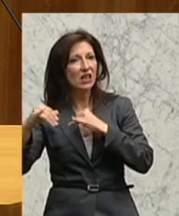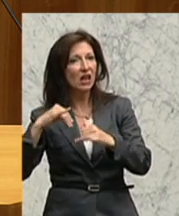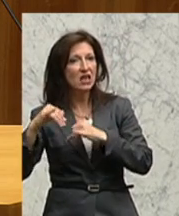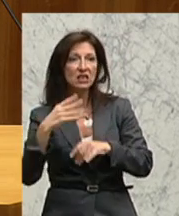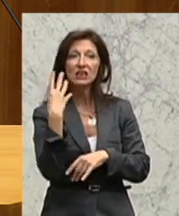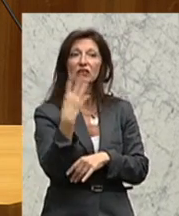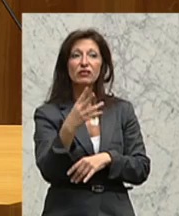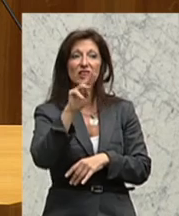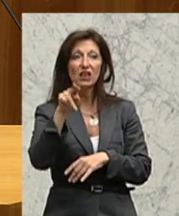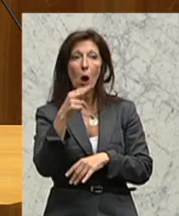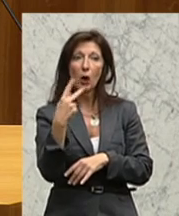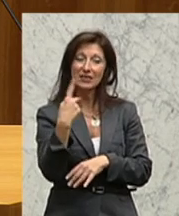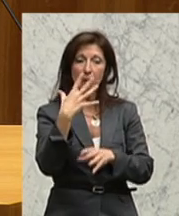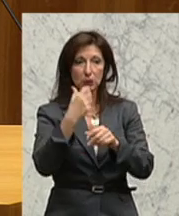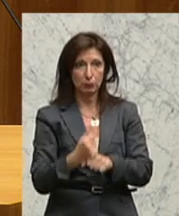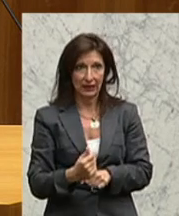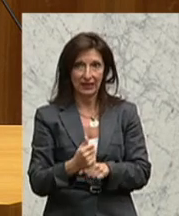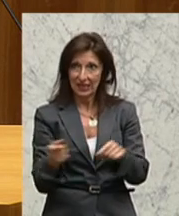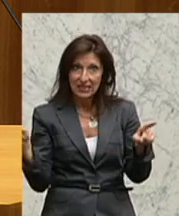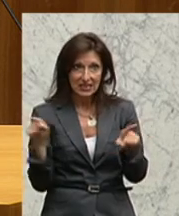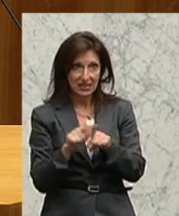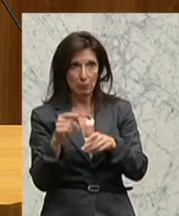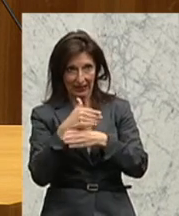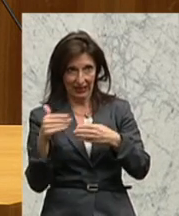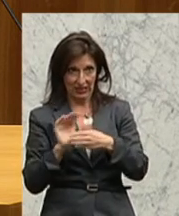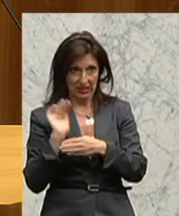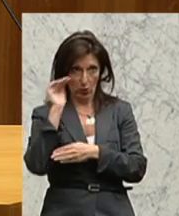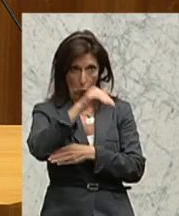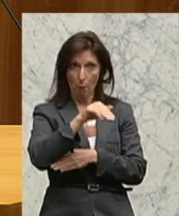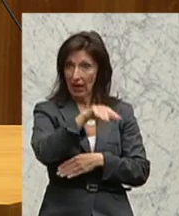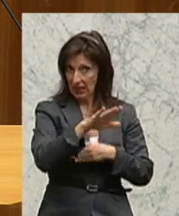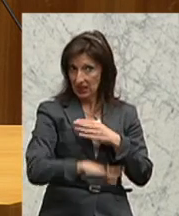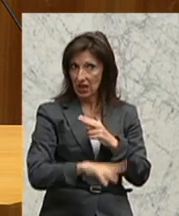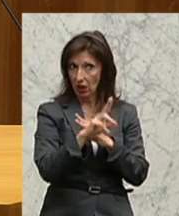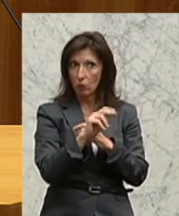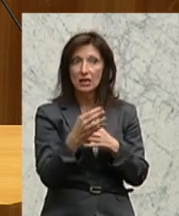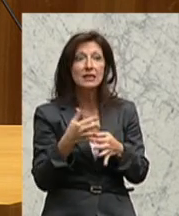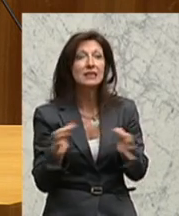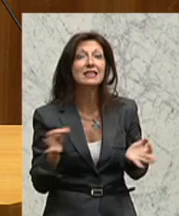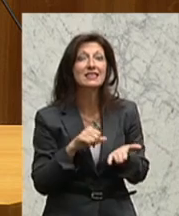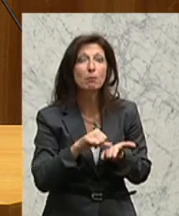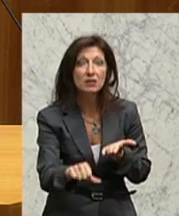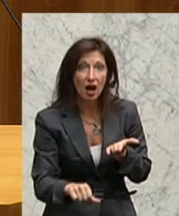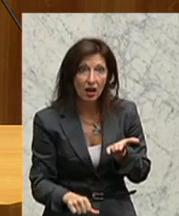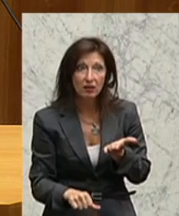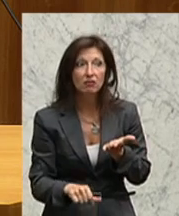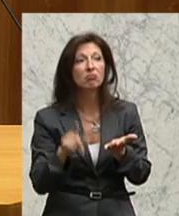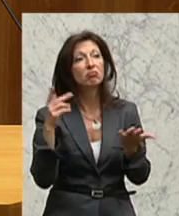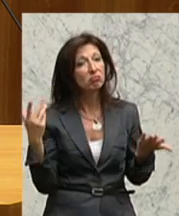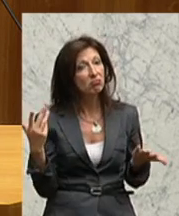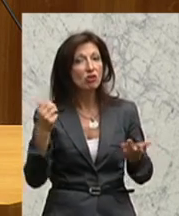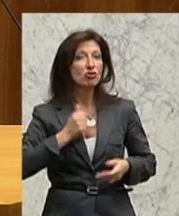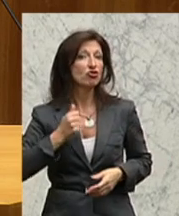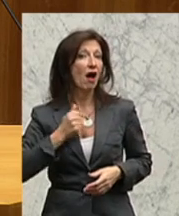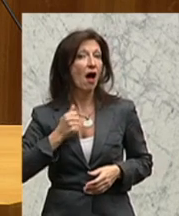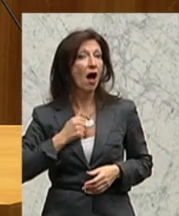zahlen. Sollte derselbe Mann, geht er über die Grenze nach Niederösterreich, da zahlt er nichts, aber das zahlt ihm die steirische Gebietskrankenkasse,